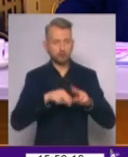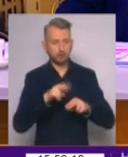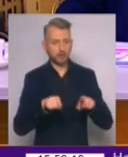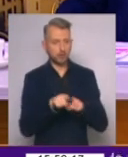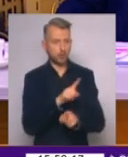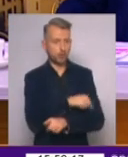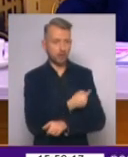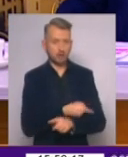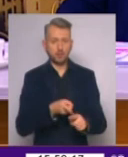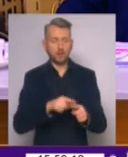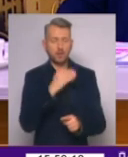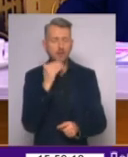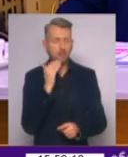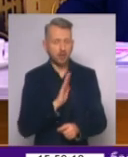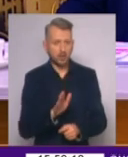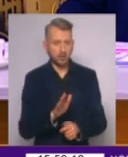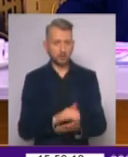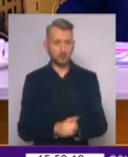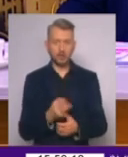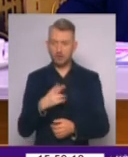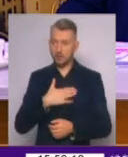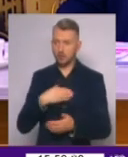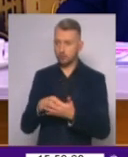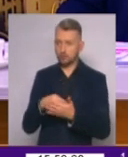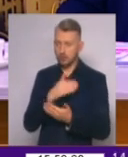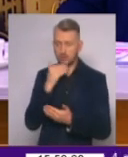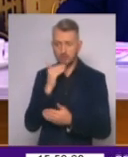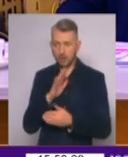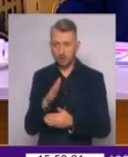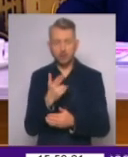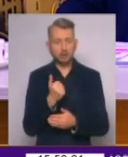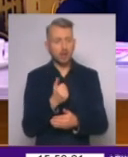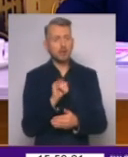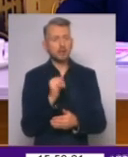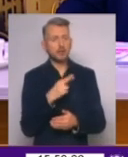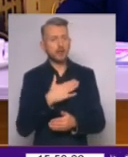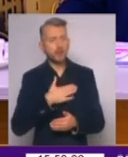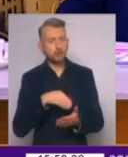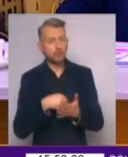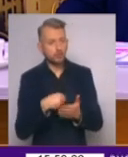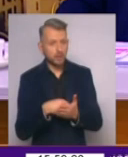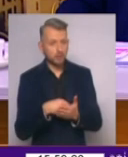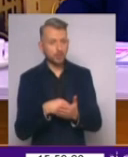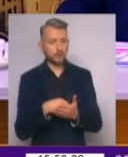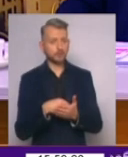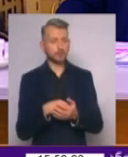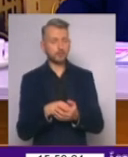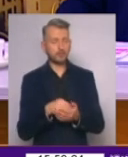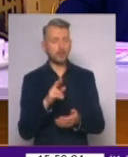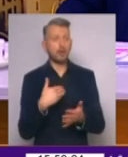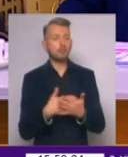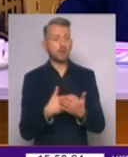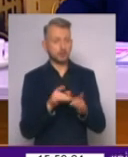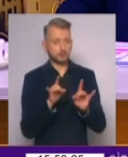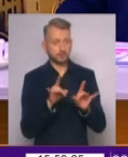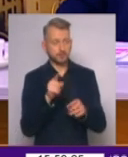Це не є багато. Для нашого бюджету, так. Це не є багато і для нашого бюджету, але, як приклад вам покажу,